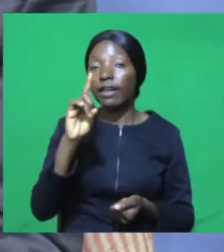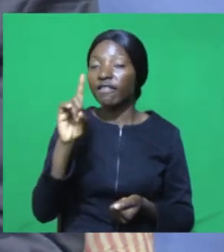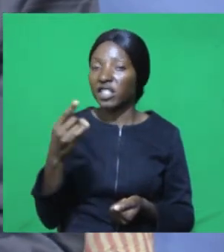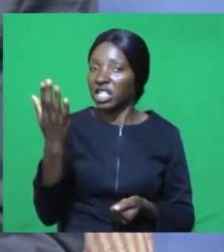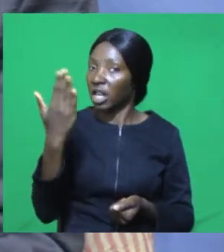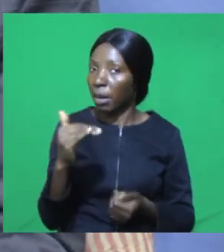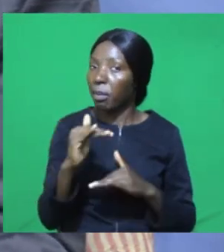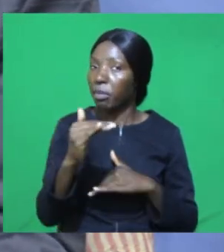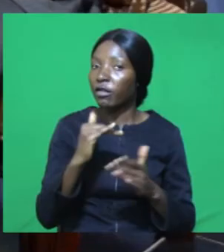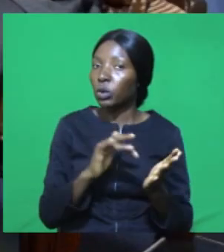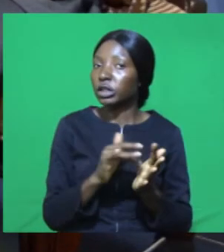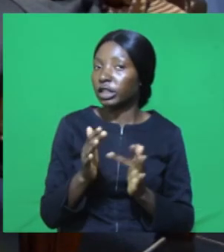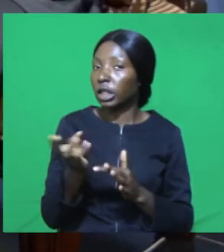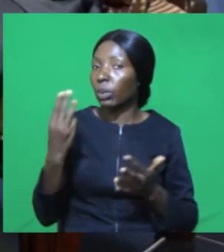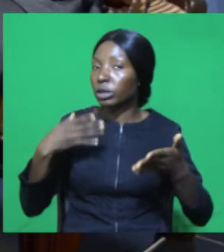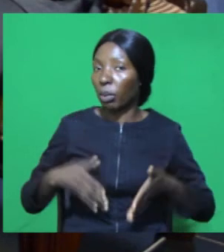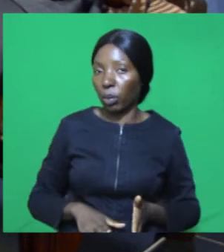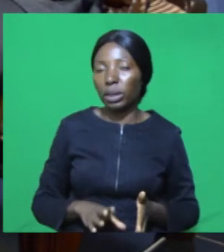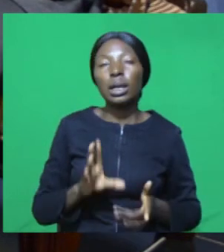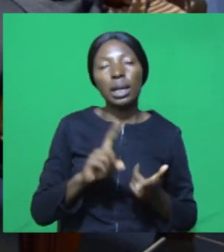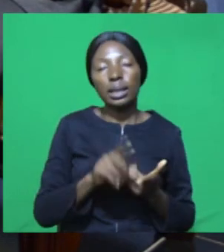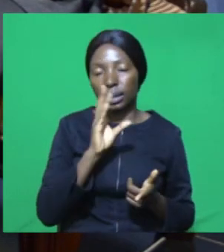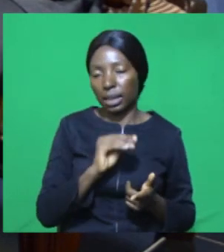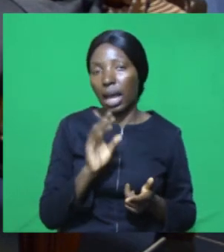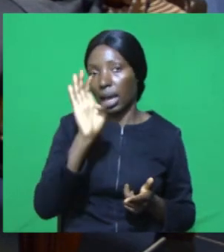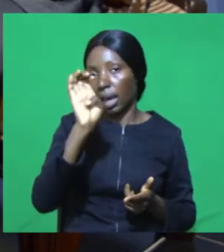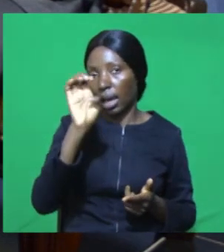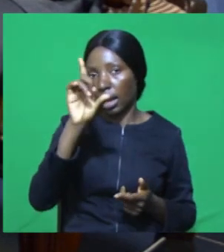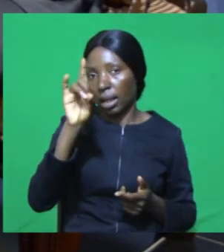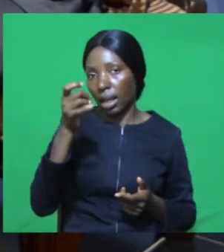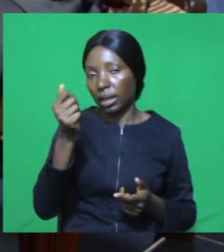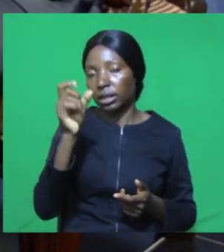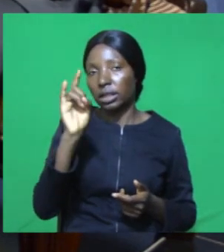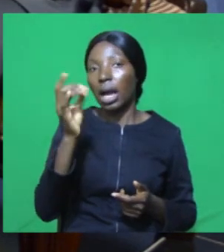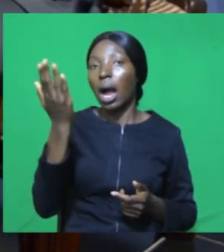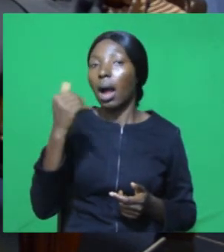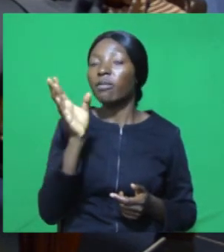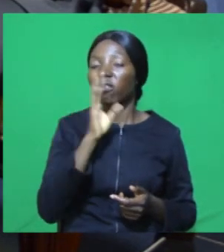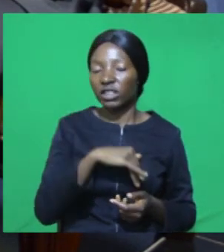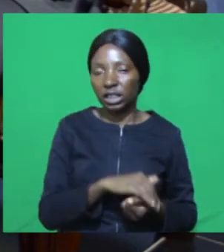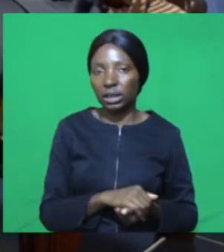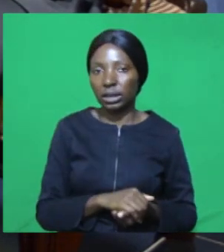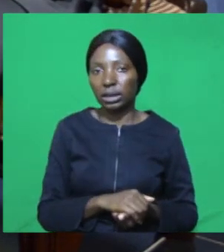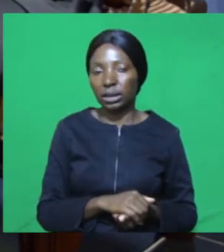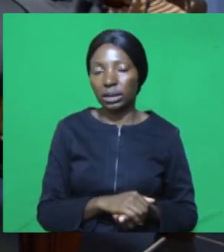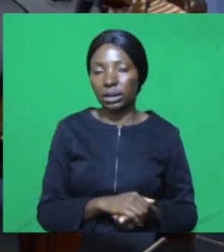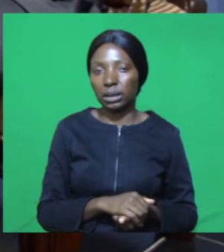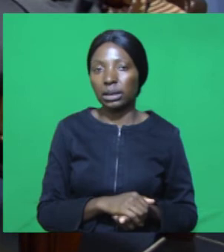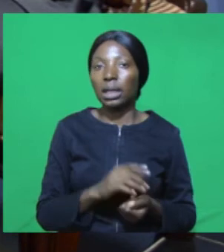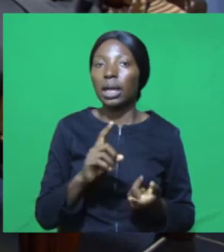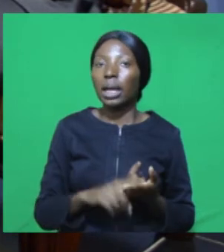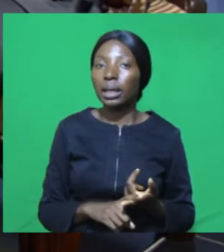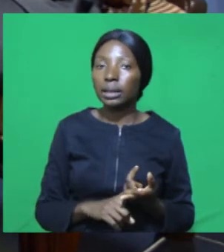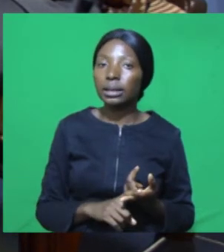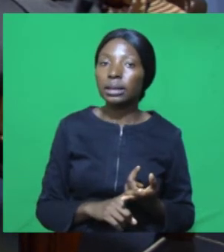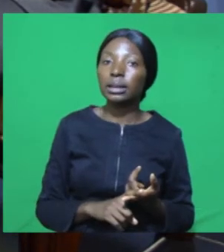kuuya. Asi chirichidzai kuti akatouya. Kana muchi kureva uko testamento yenyu. Aiwa, anobva atsanangura